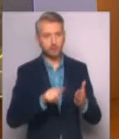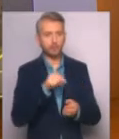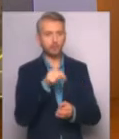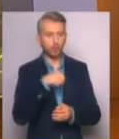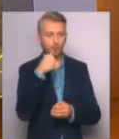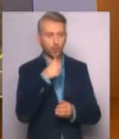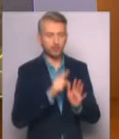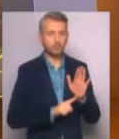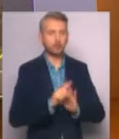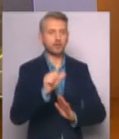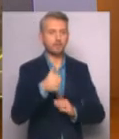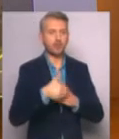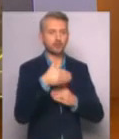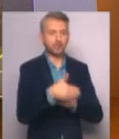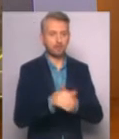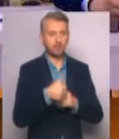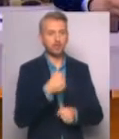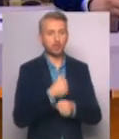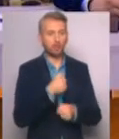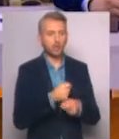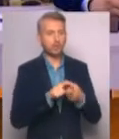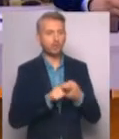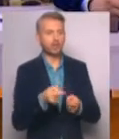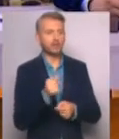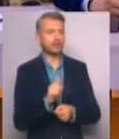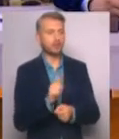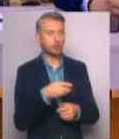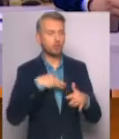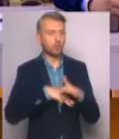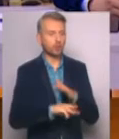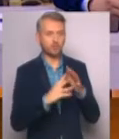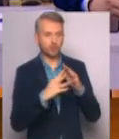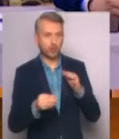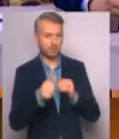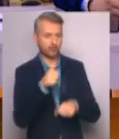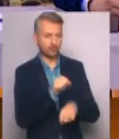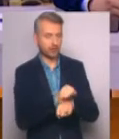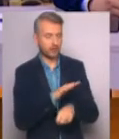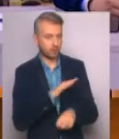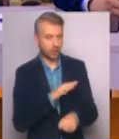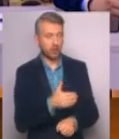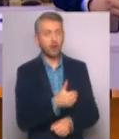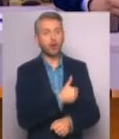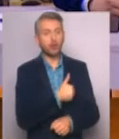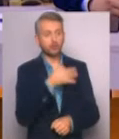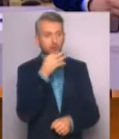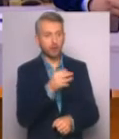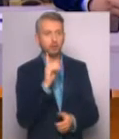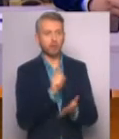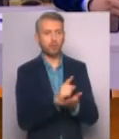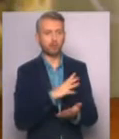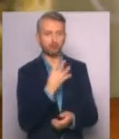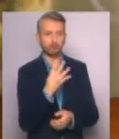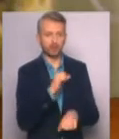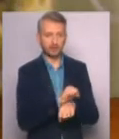перші етапи, перші роботи, пов'язані з тим, щоб метро Виноградар, перша станція, з'явилася. Хочу нагадати, що має бути 4 станції.